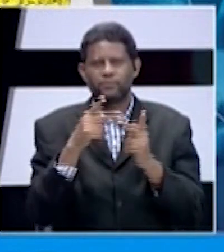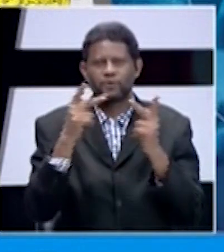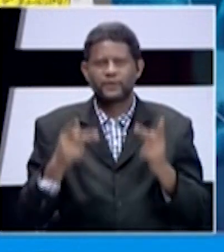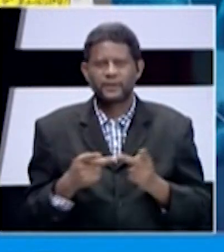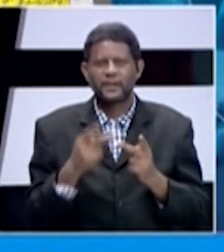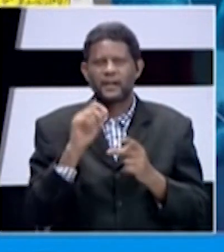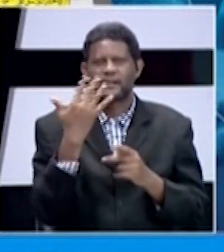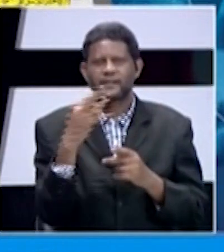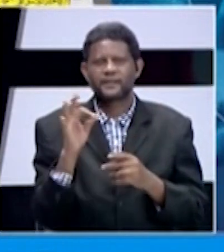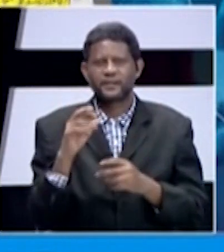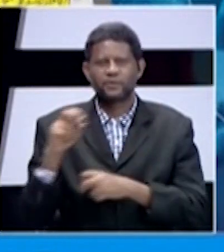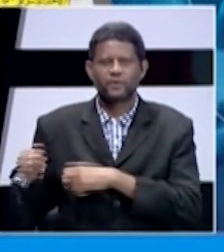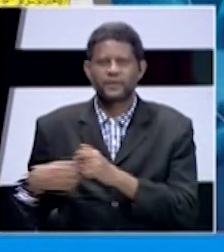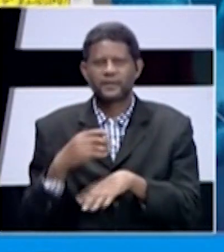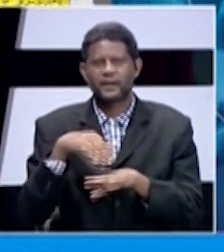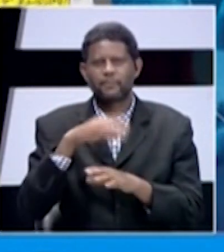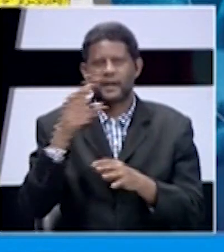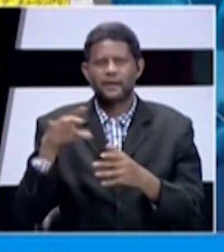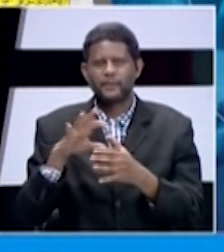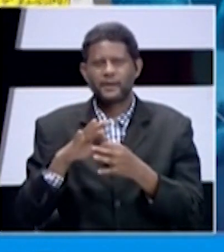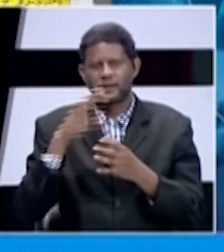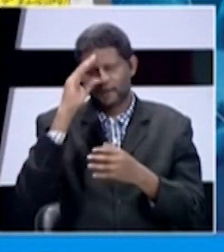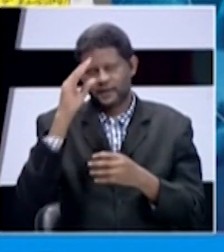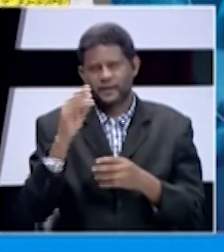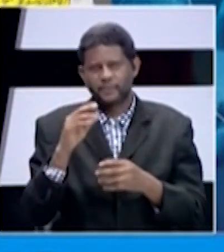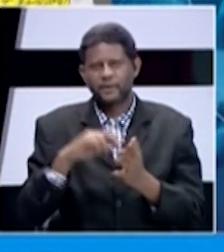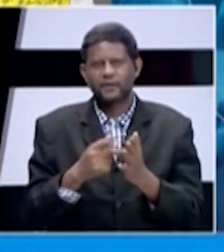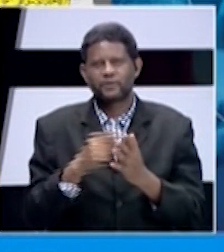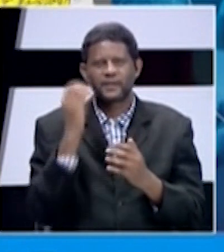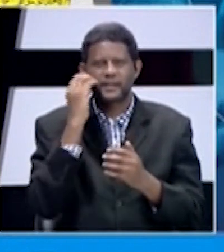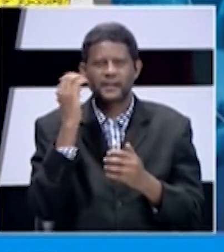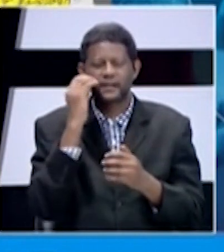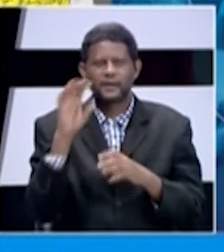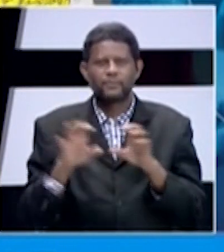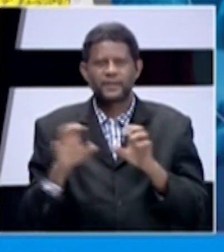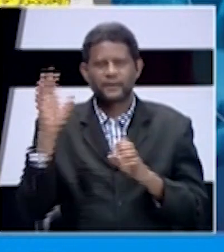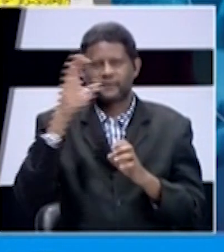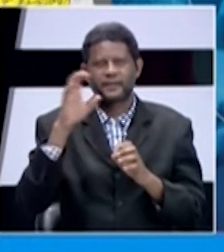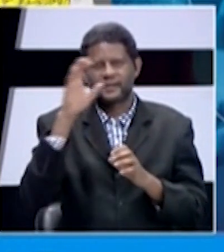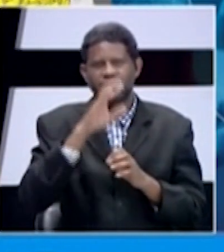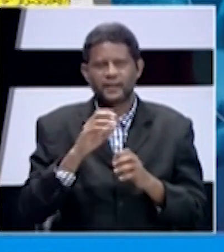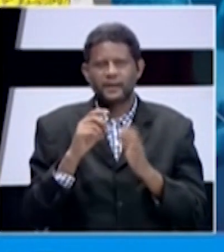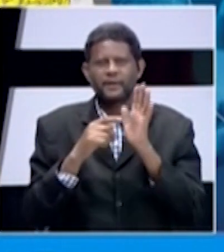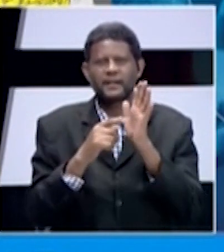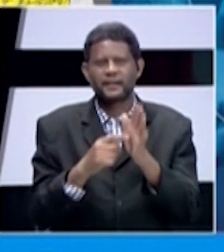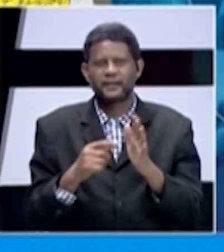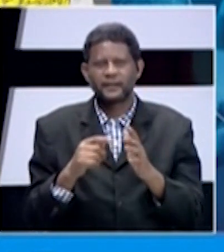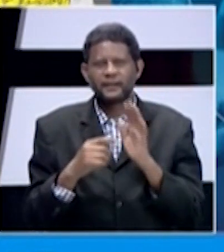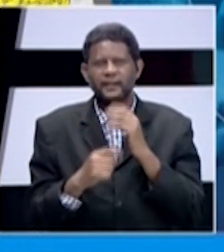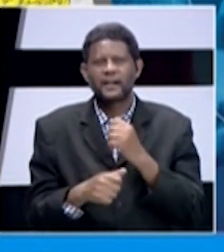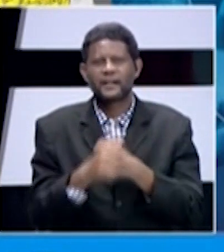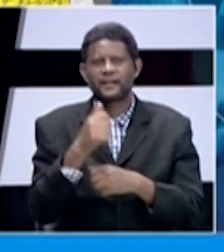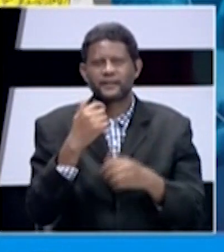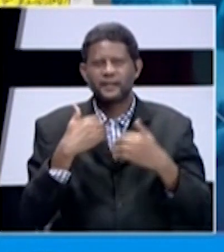ቦታን 19 ወገናት ካብ ማሕበረሰብ ማለት እውን ኣብ ገዛ ንገዛ ብዝተገበረ ፈተሽ ምልክታትን